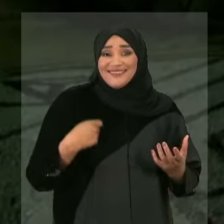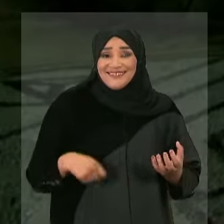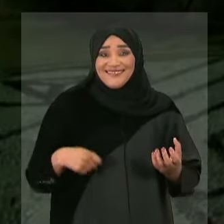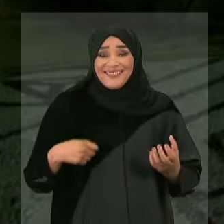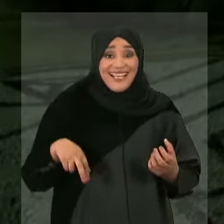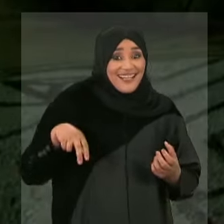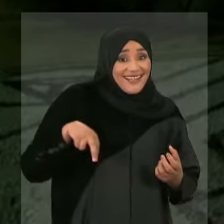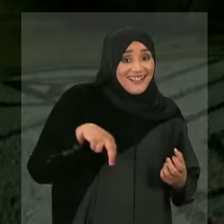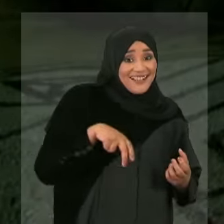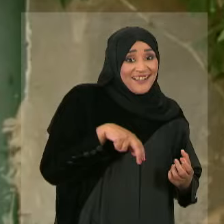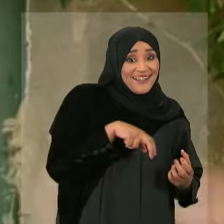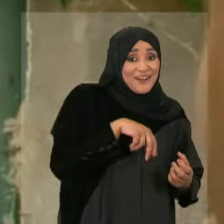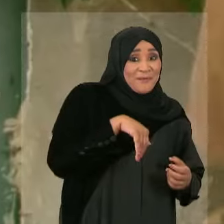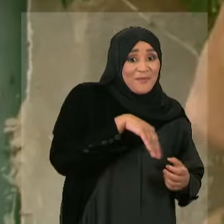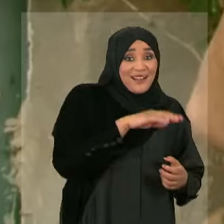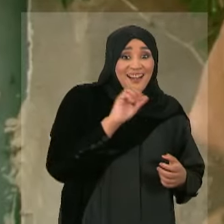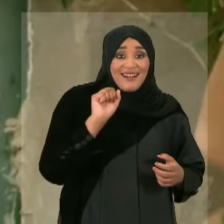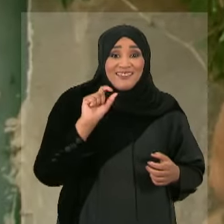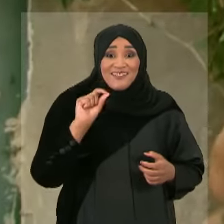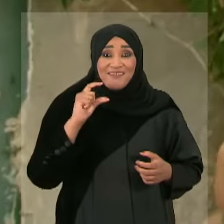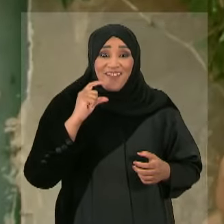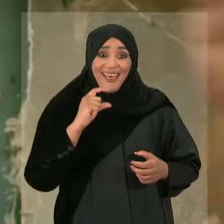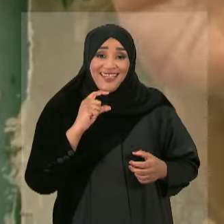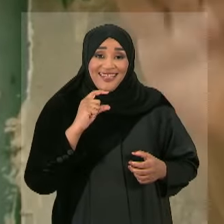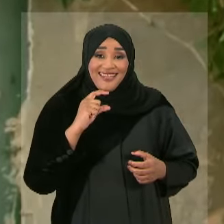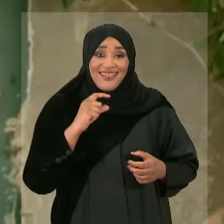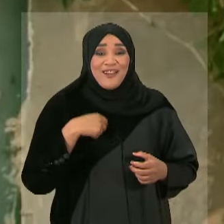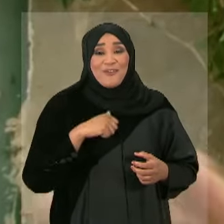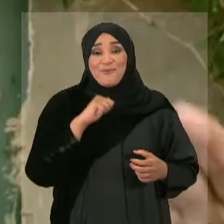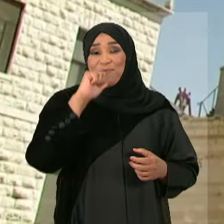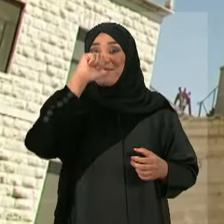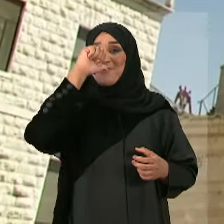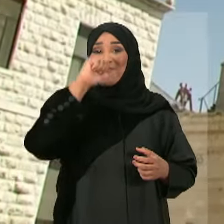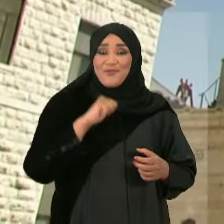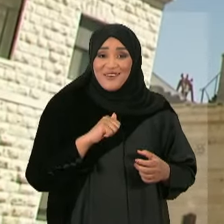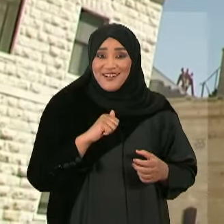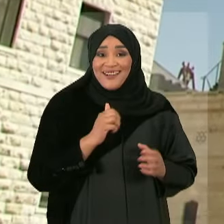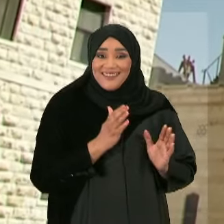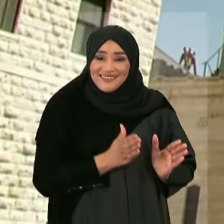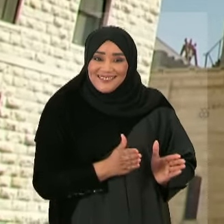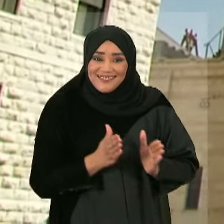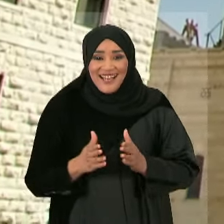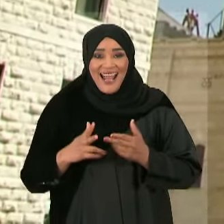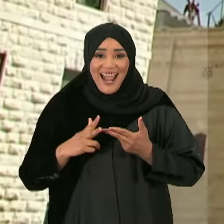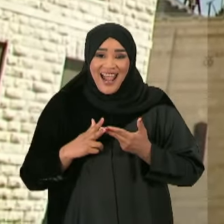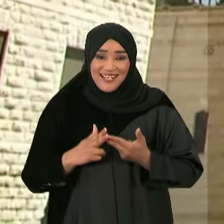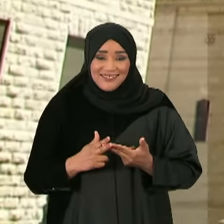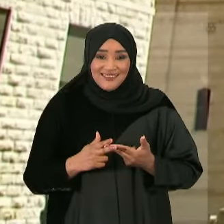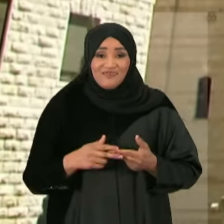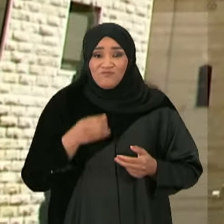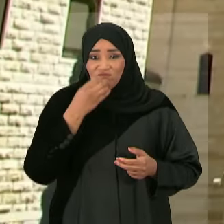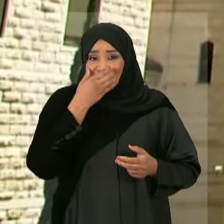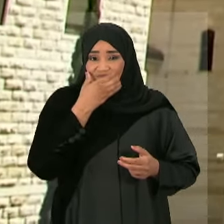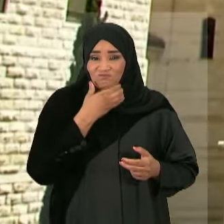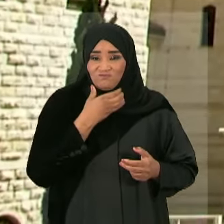رايحين عصافا. ويا عذر عليك السلام حدادي حدادي. العذراء لها علاقة في الناصري، علاقة